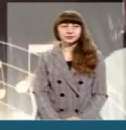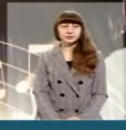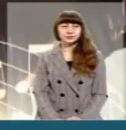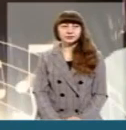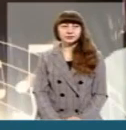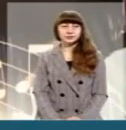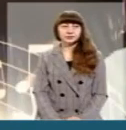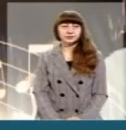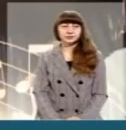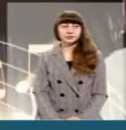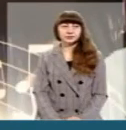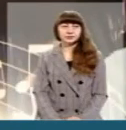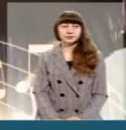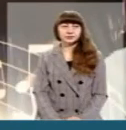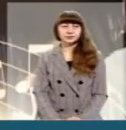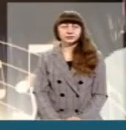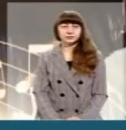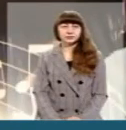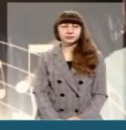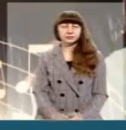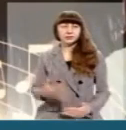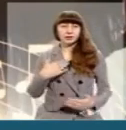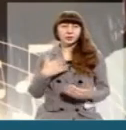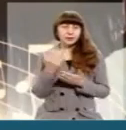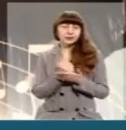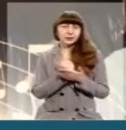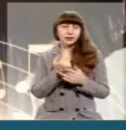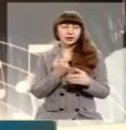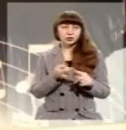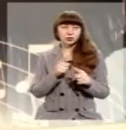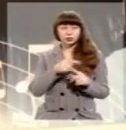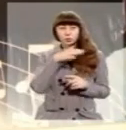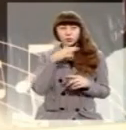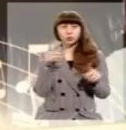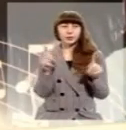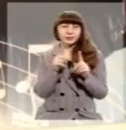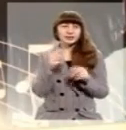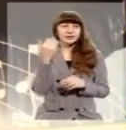ару қызы» болған. Шынында ағамызды көрген сайын